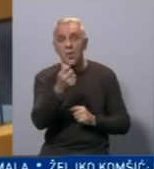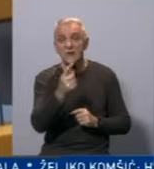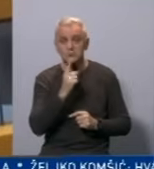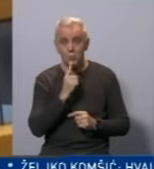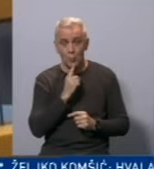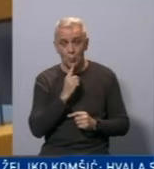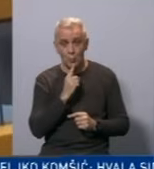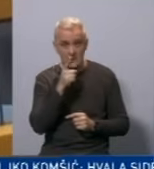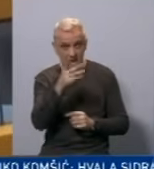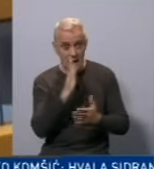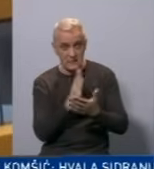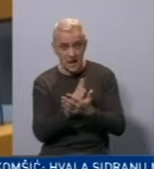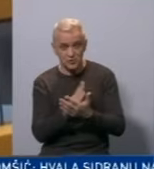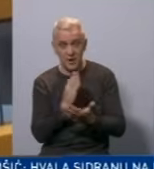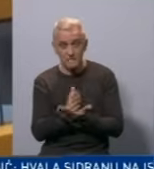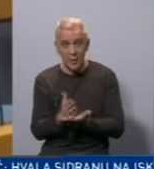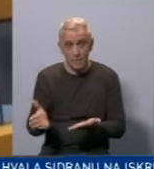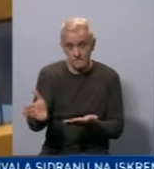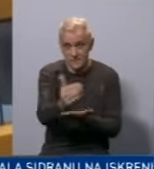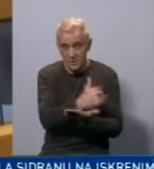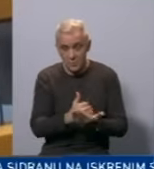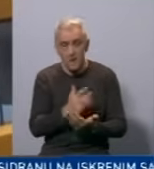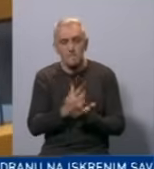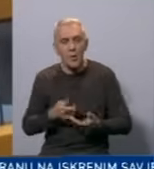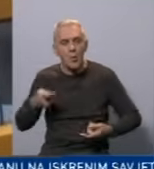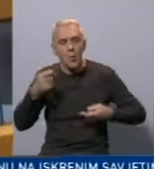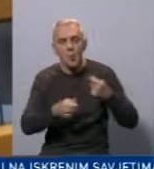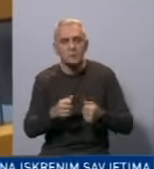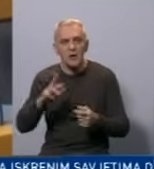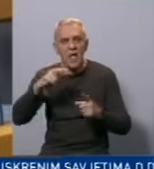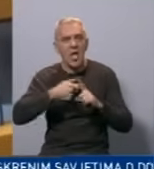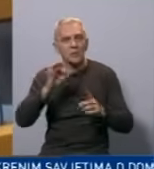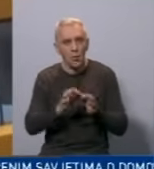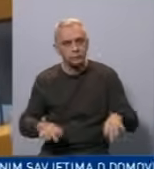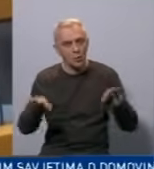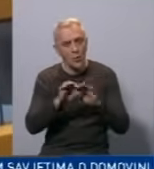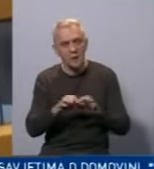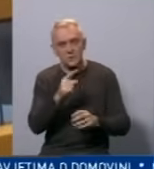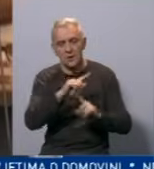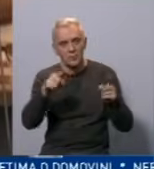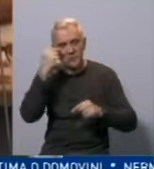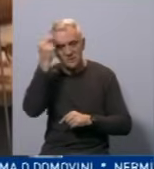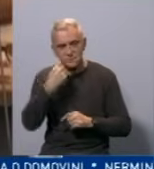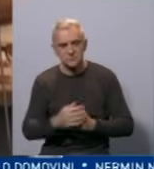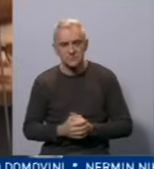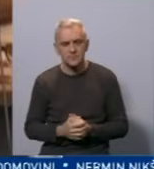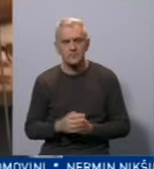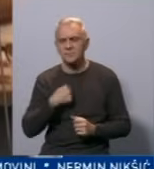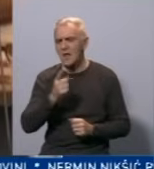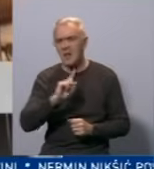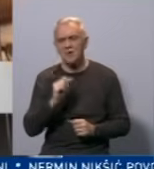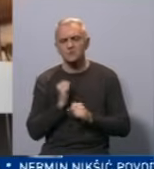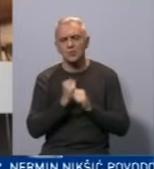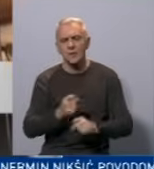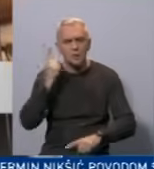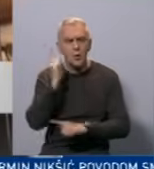bi na taj način bio prikupljen, bio uložen i u ekološke projekte ovdje u Republici Srpskoj? Nećemo sigurno donijeti nijednu odluku